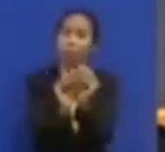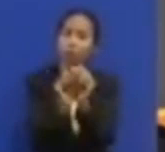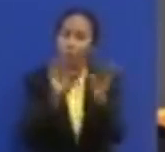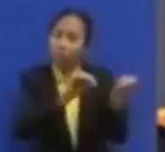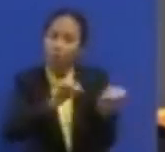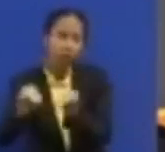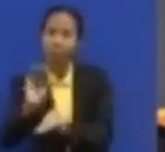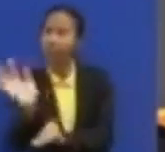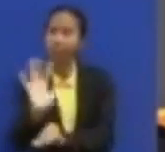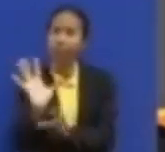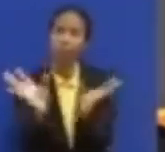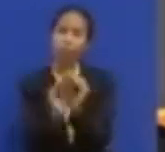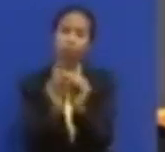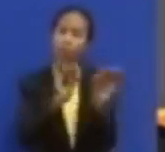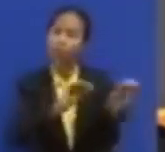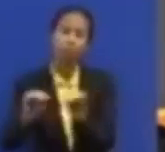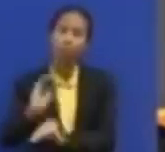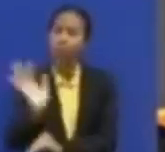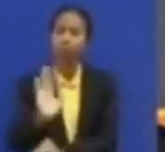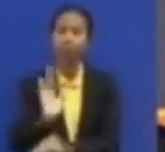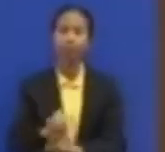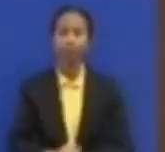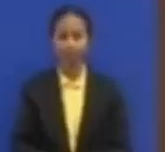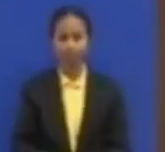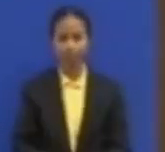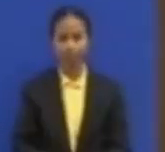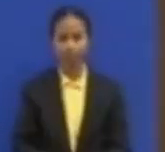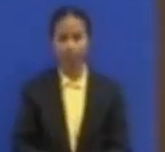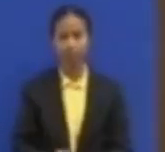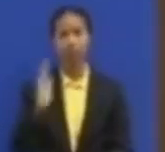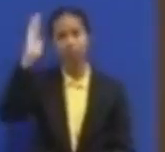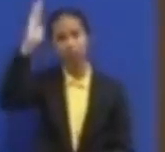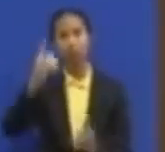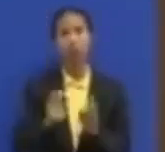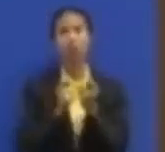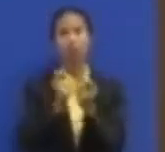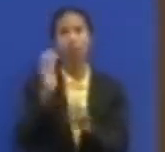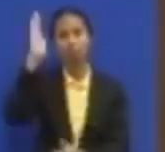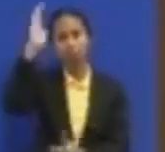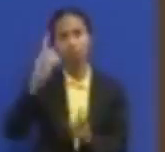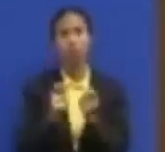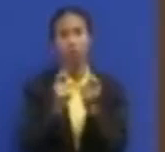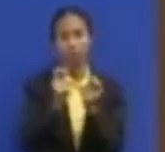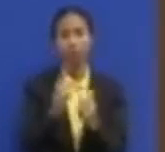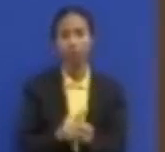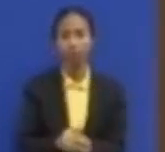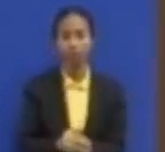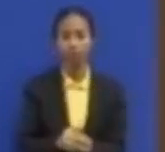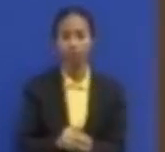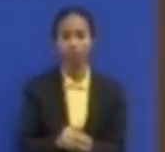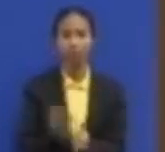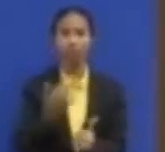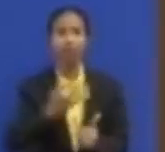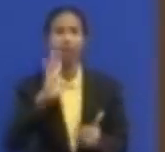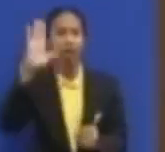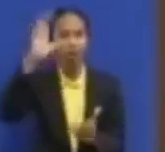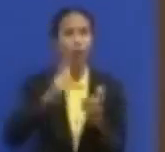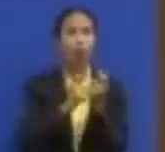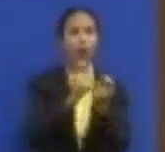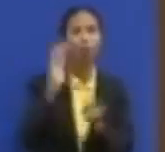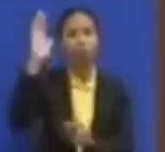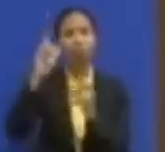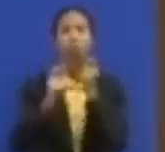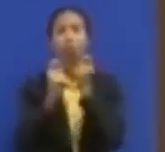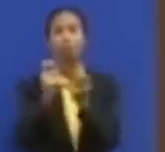ธานและรองประธานผู้แทนราษฎรครับ ขออนุญาตครับท่านประธานครับ ท่านประธานครับขออนุญาตครับ ครับ